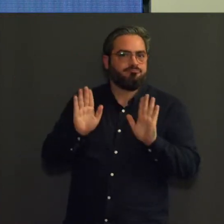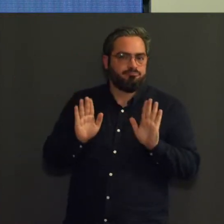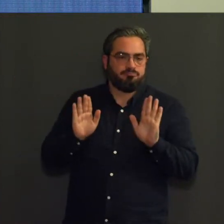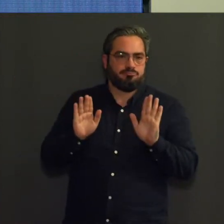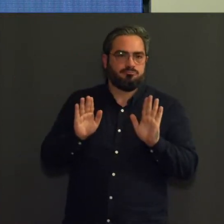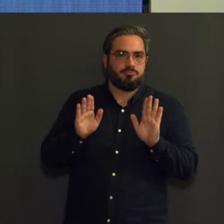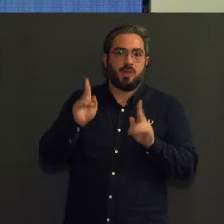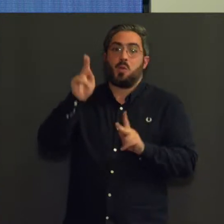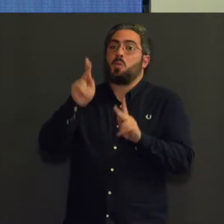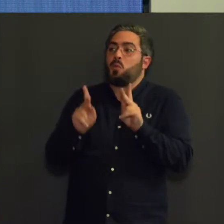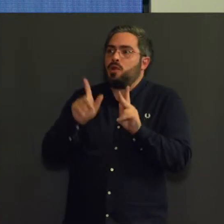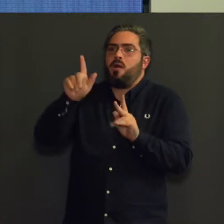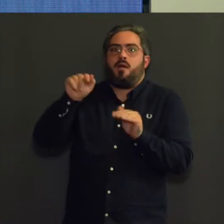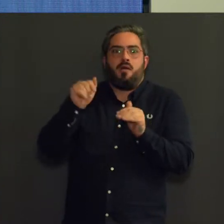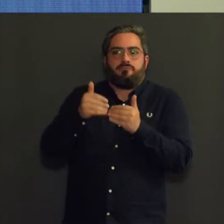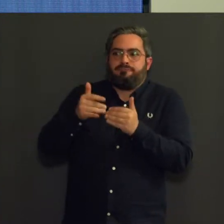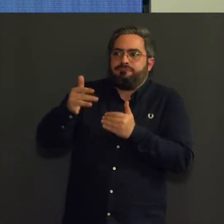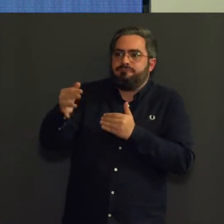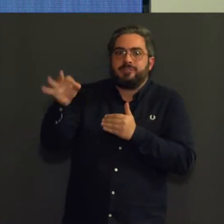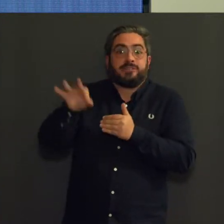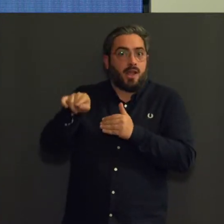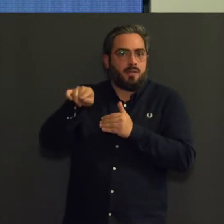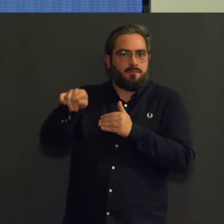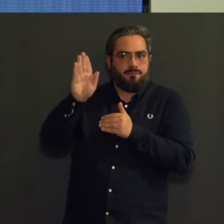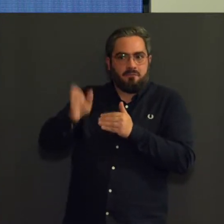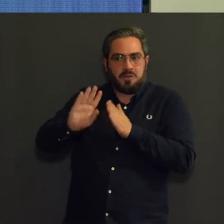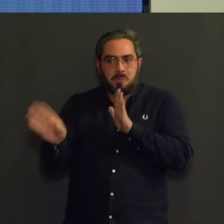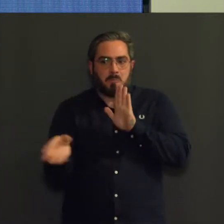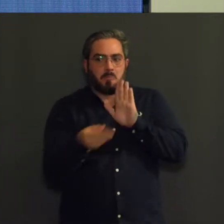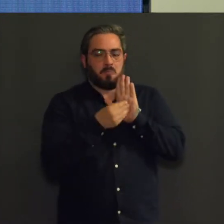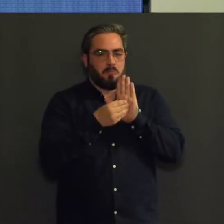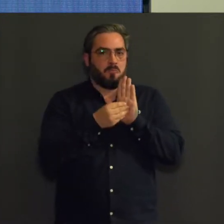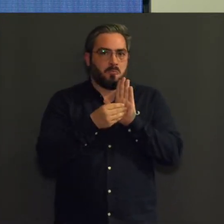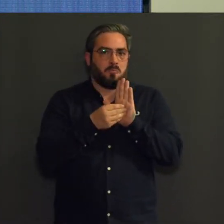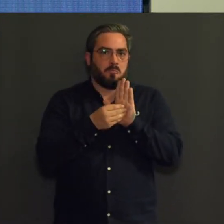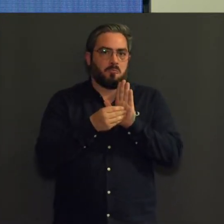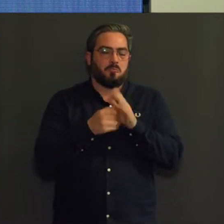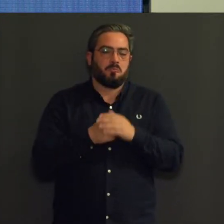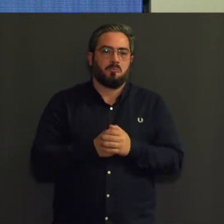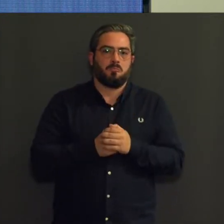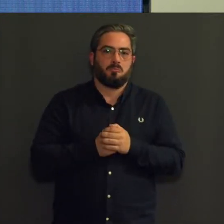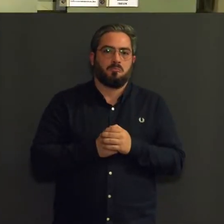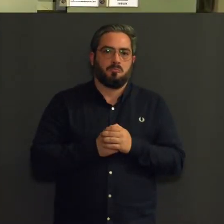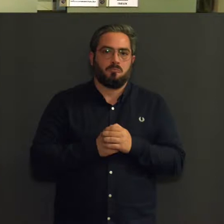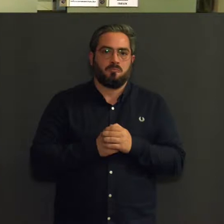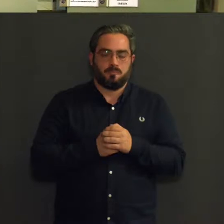d'introduire les anticorps et d'introduire les anticorps avec une délimitation bien précise.